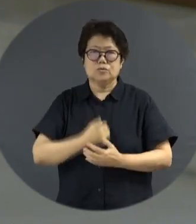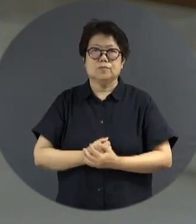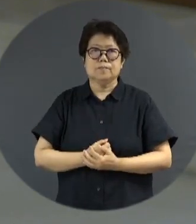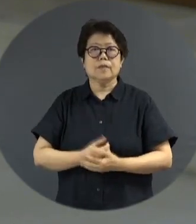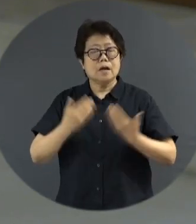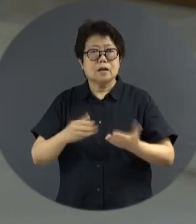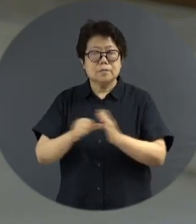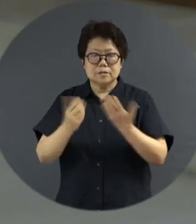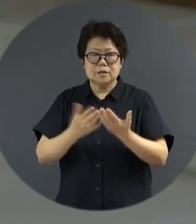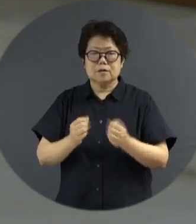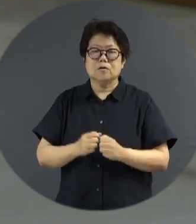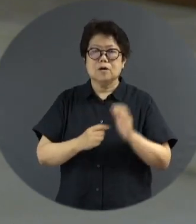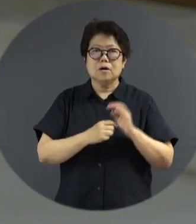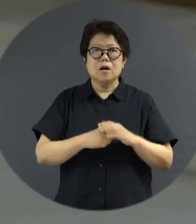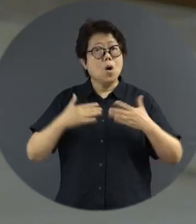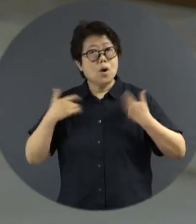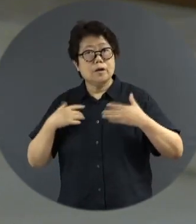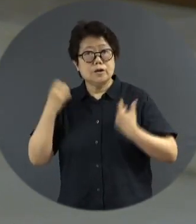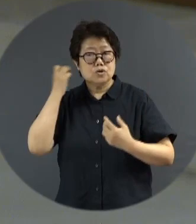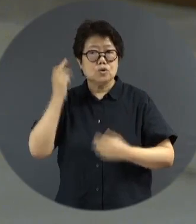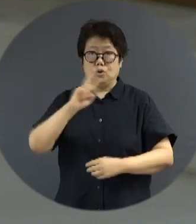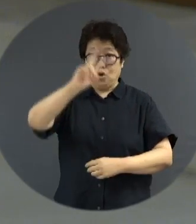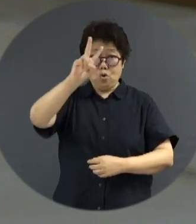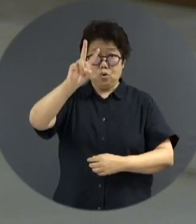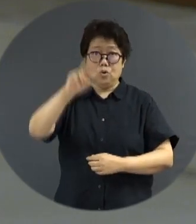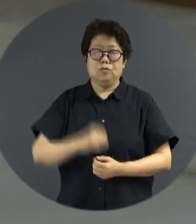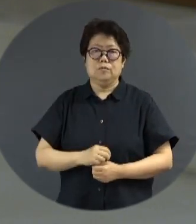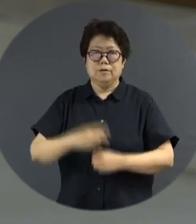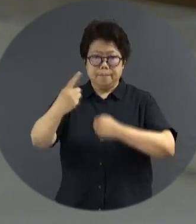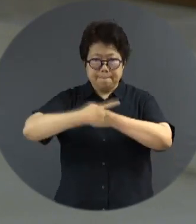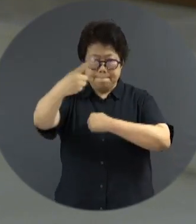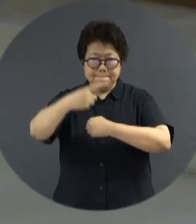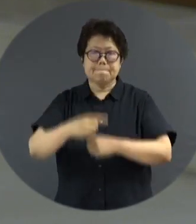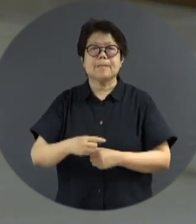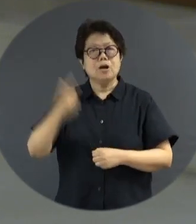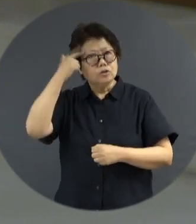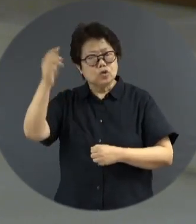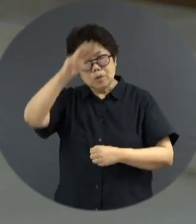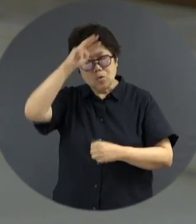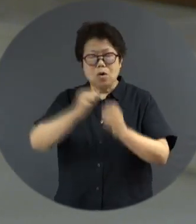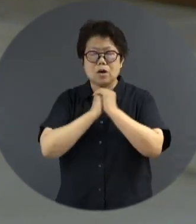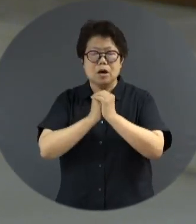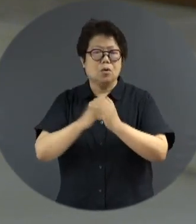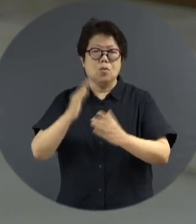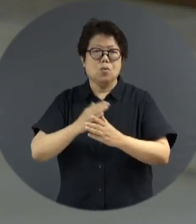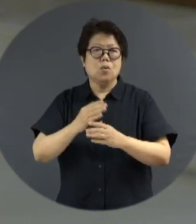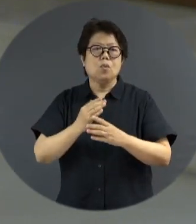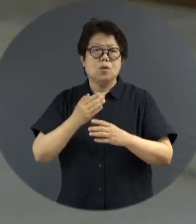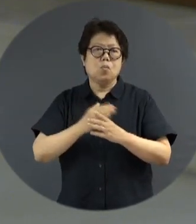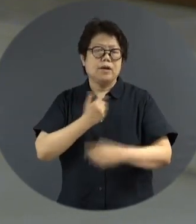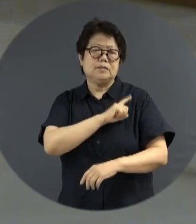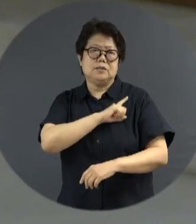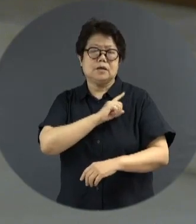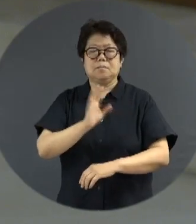今天的圣经给我们两个的喜讯，就是第一，撒罗门王所求的不是为自己求财富和